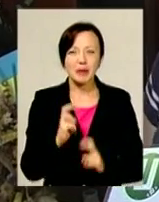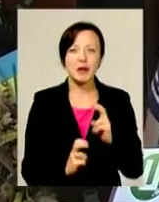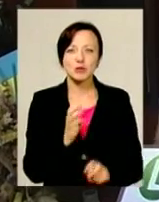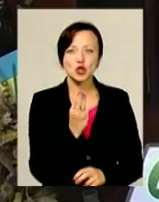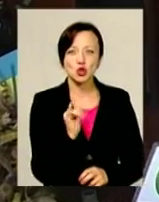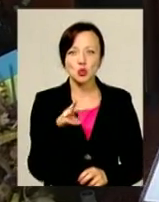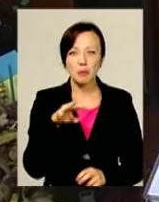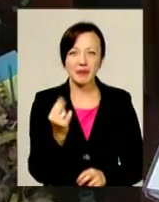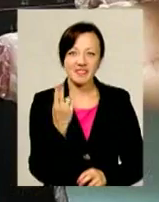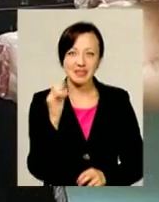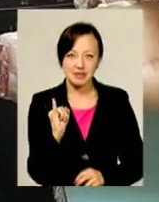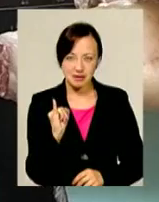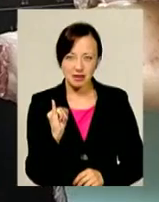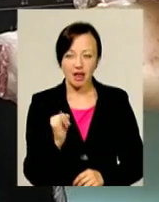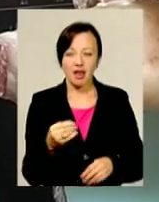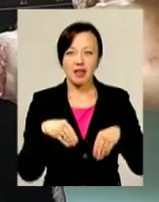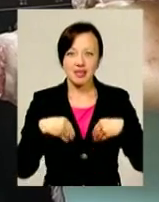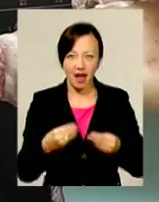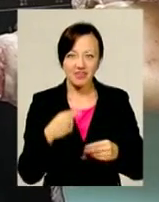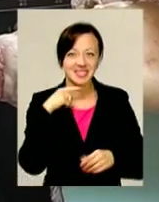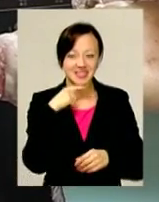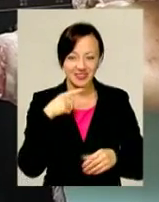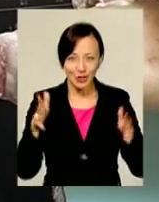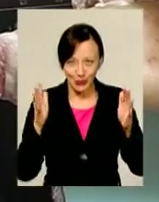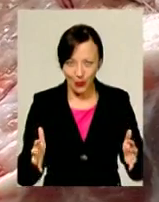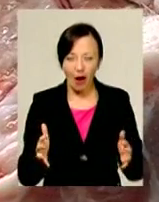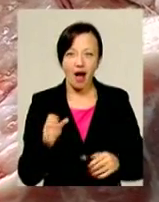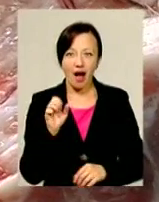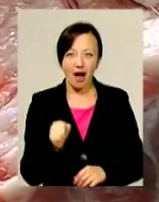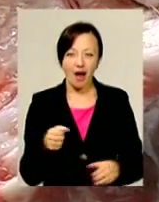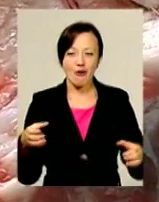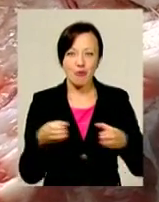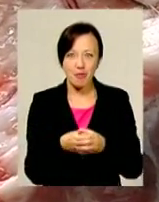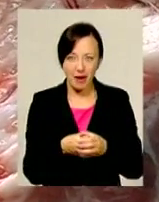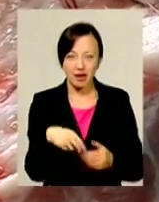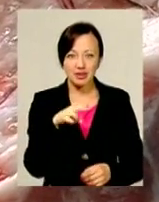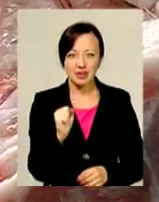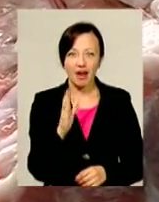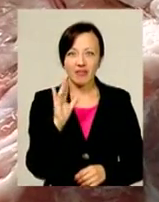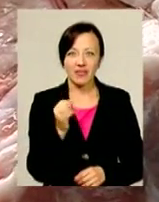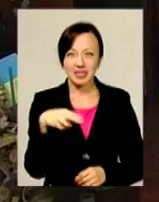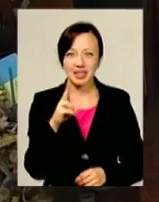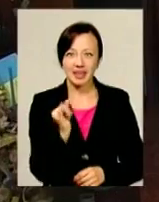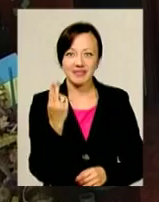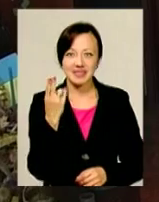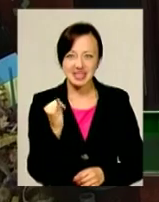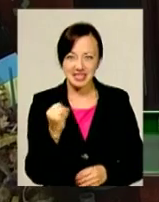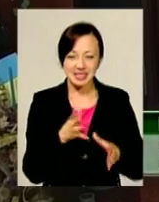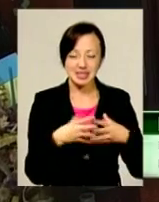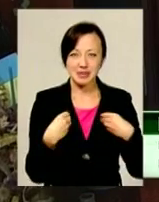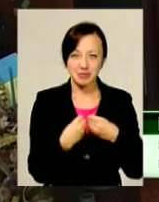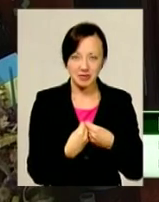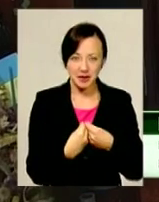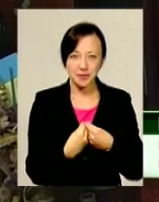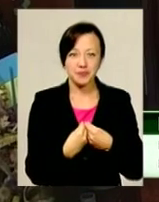це Савкун Віктор, дав свиню цілу, а громада Давидковецька, родина Волчилюків